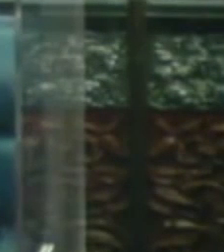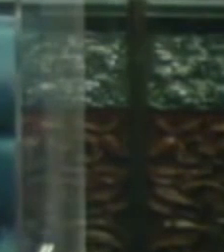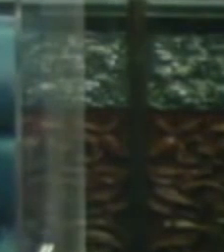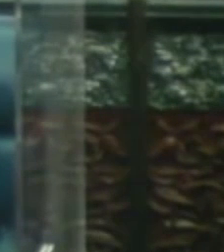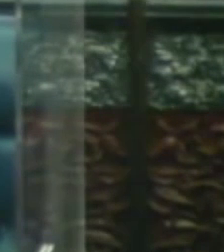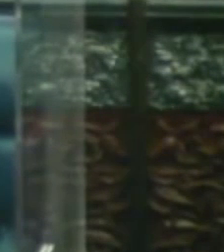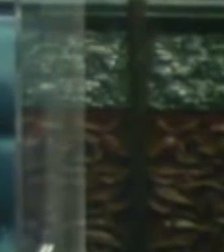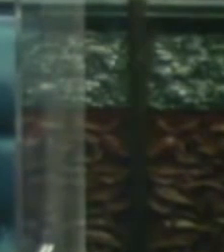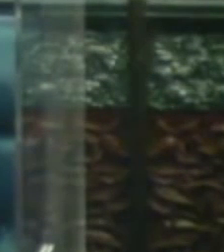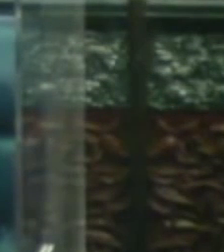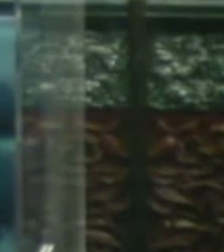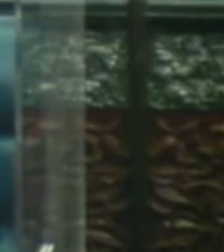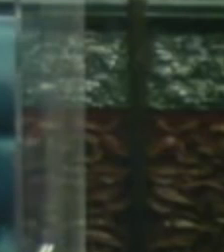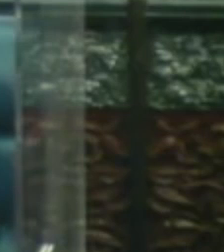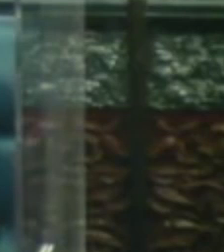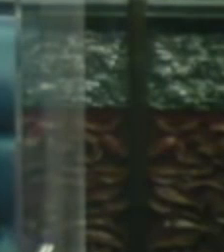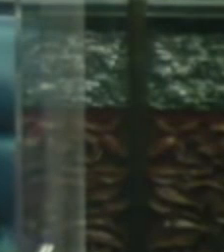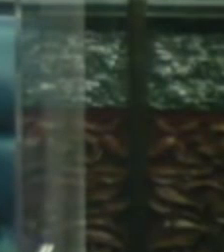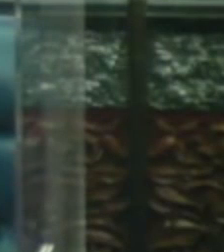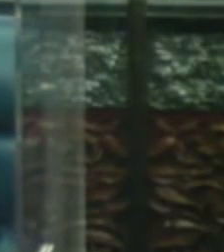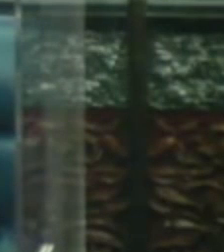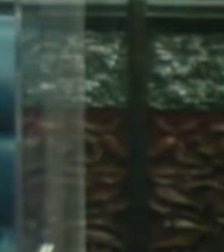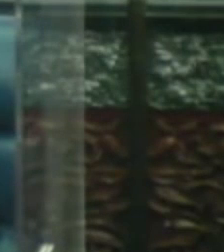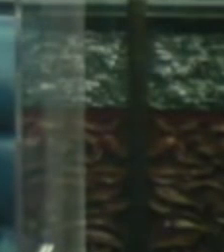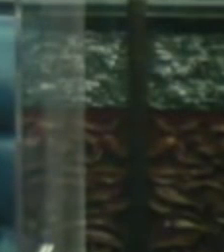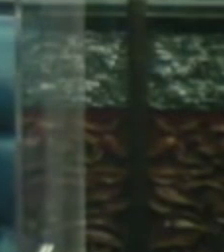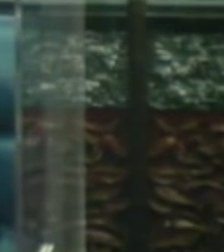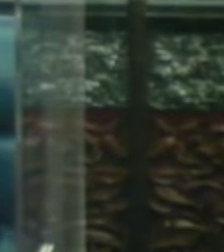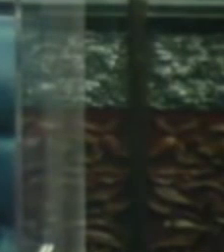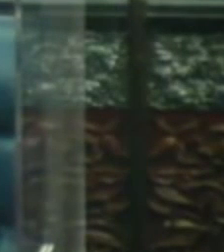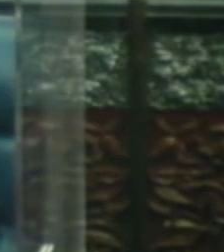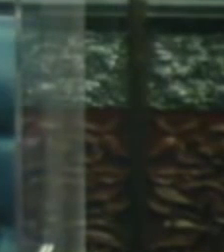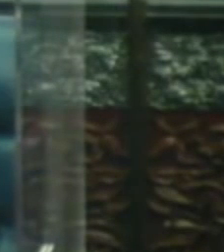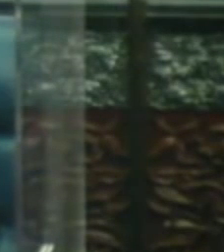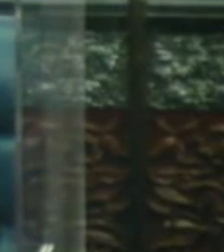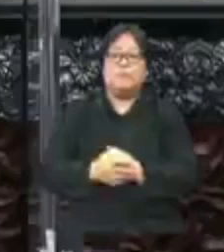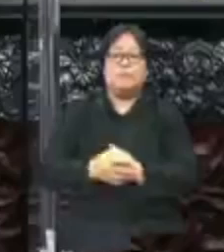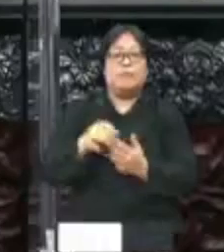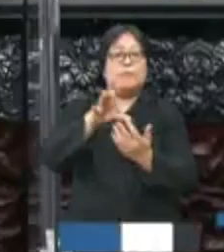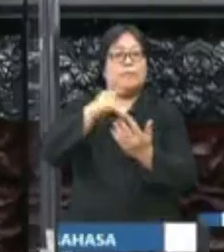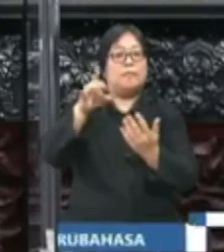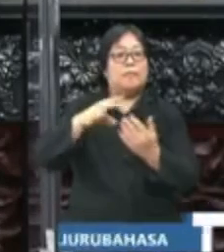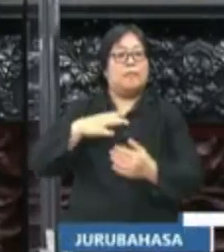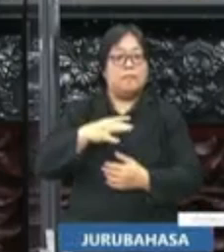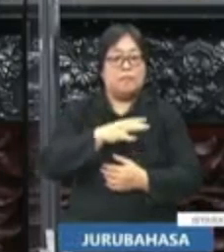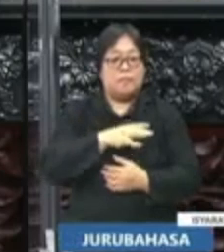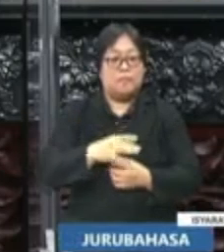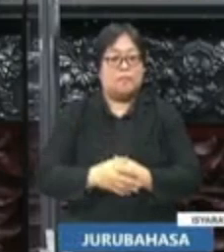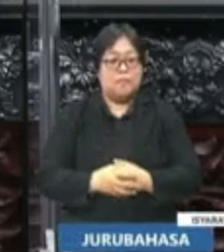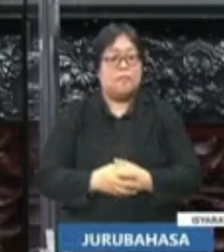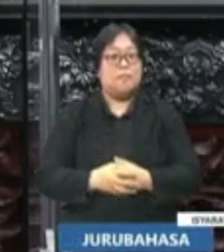soal usul saya yang ditolak itu dan dirujuk kepada Select Committee